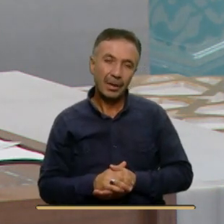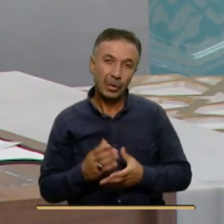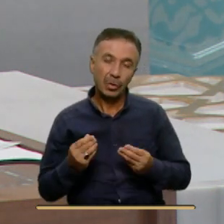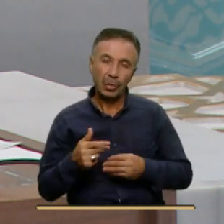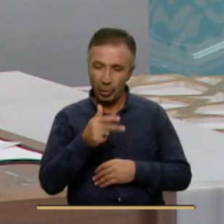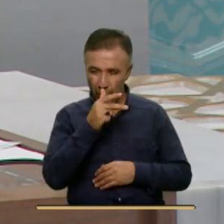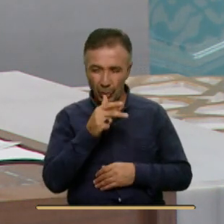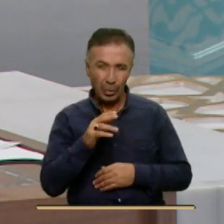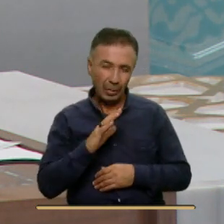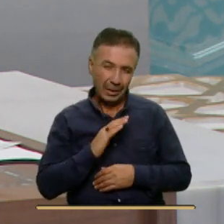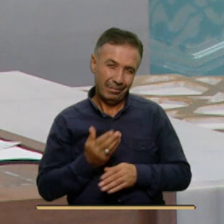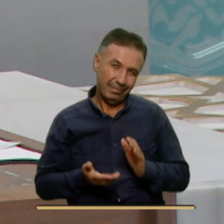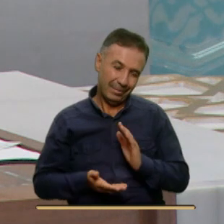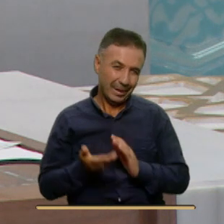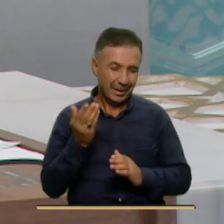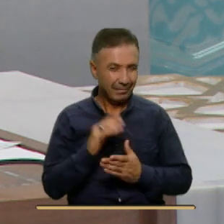müminler.